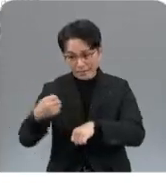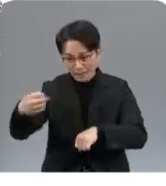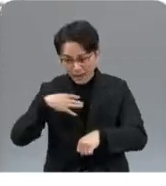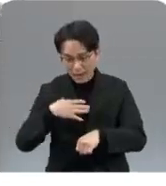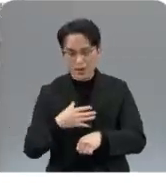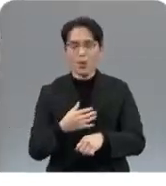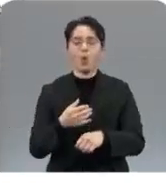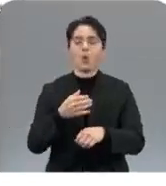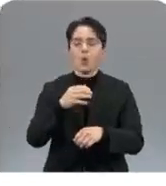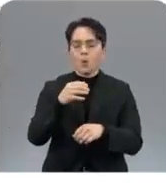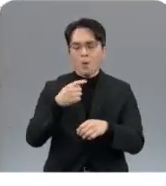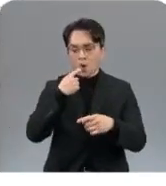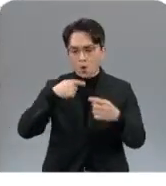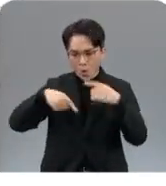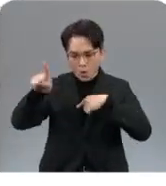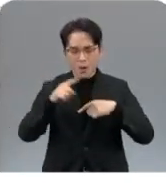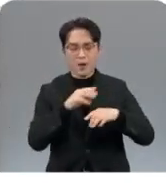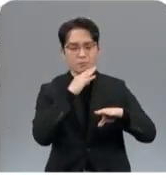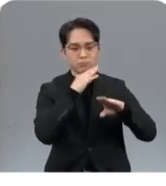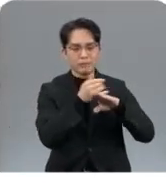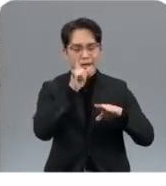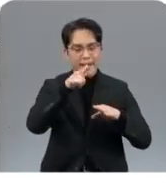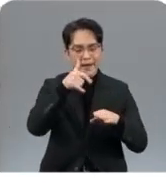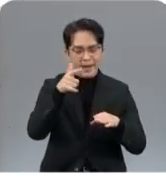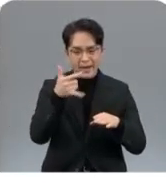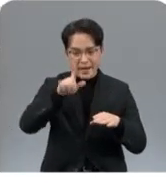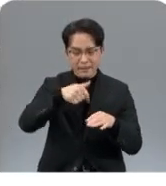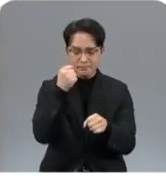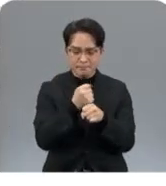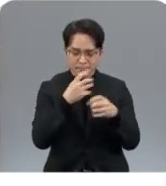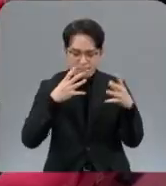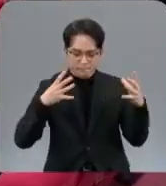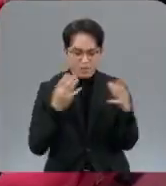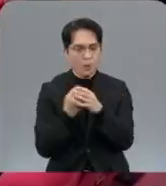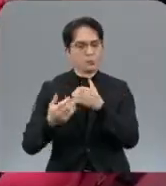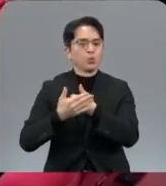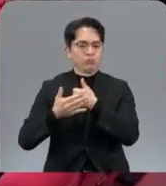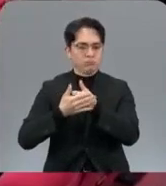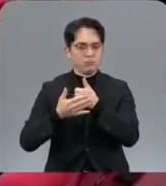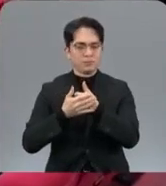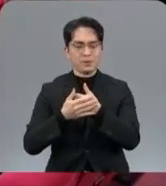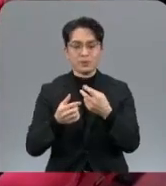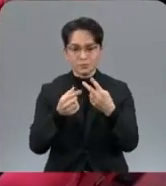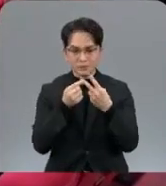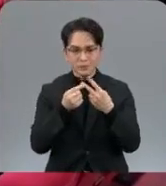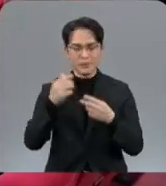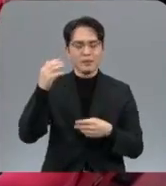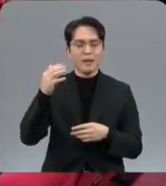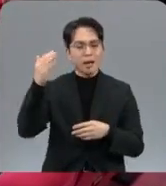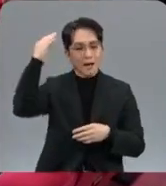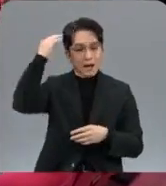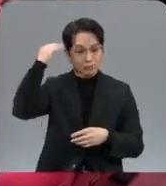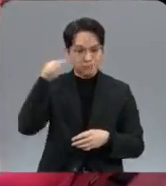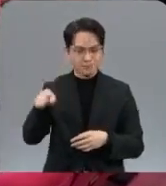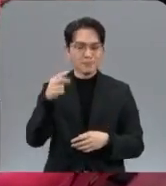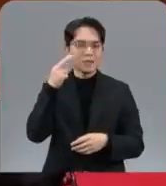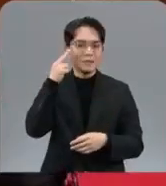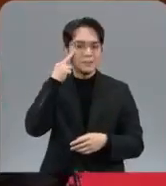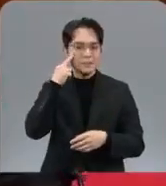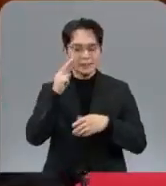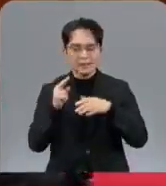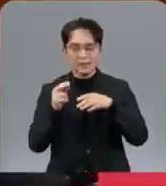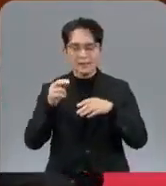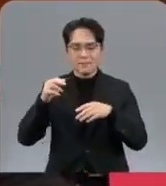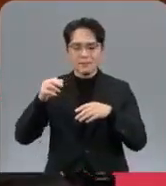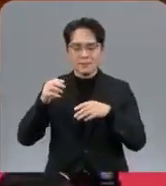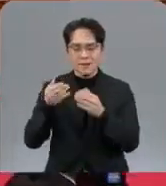韩劳动党副部长金宇正二日晚发表了给大韩民国总统的新年短信的对话。对于尹锡悦总统之